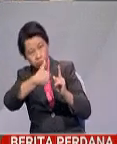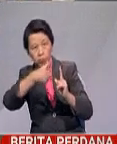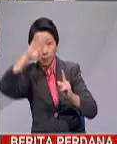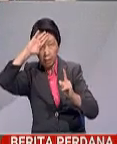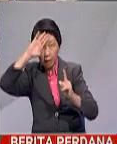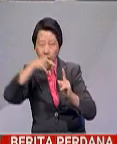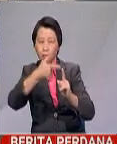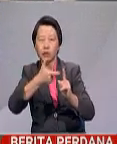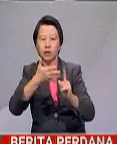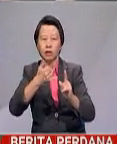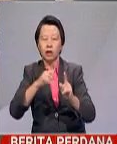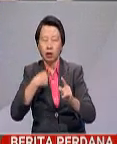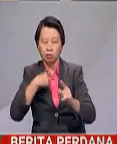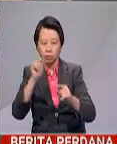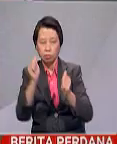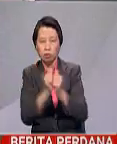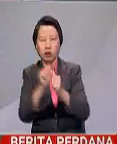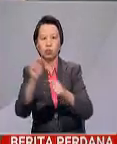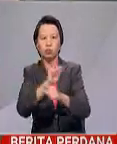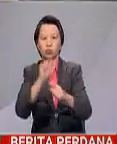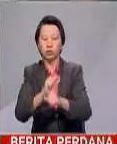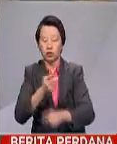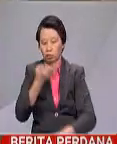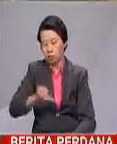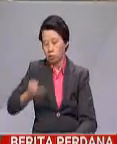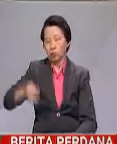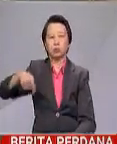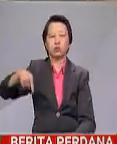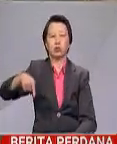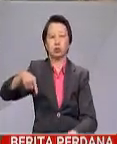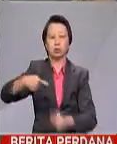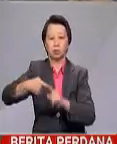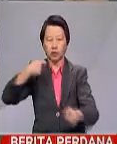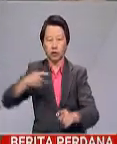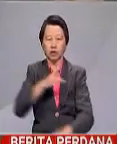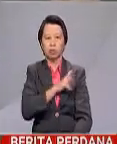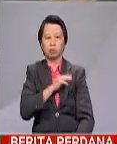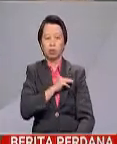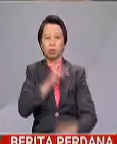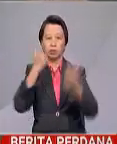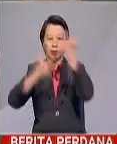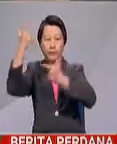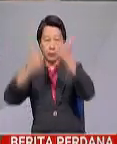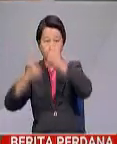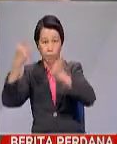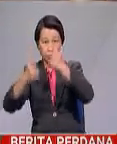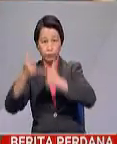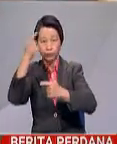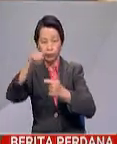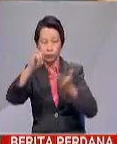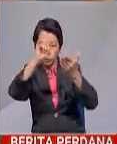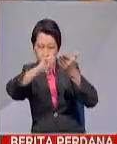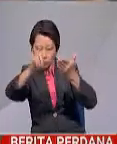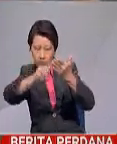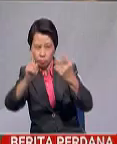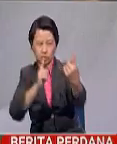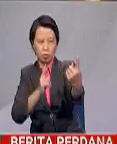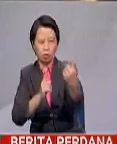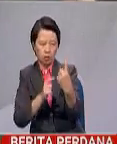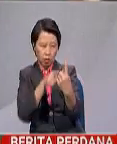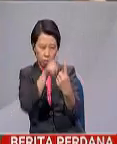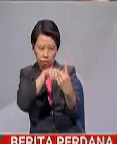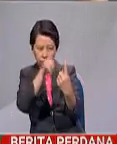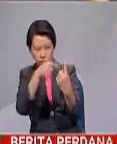apa ini di mengguna kemudahan-kemudahan daripada Kementerian Pelancongan untuk pemeriksaan dan